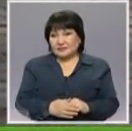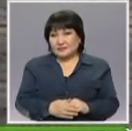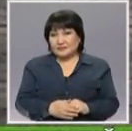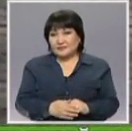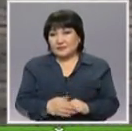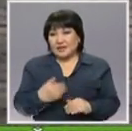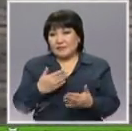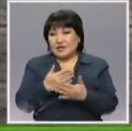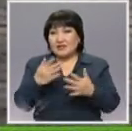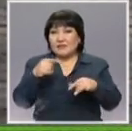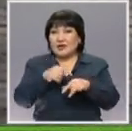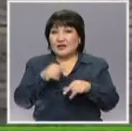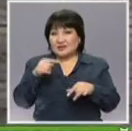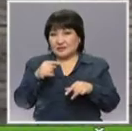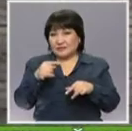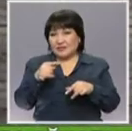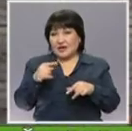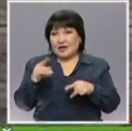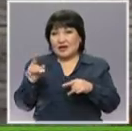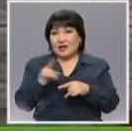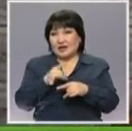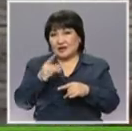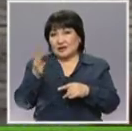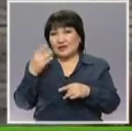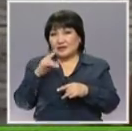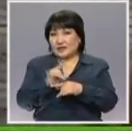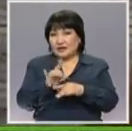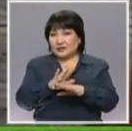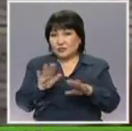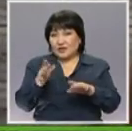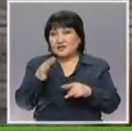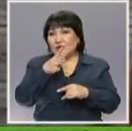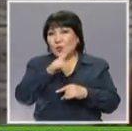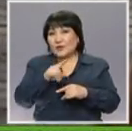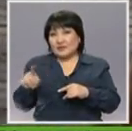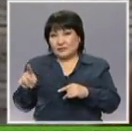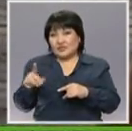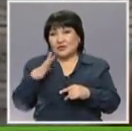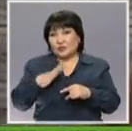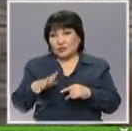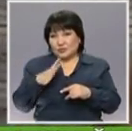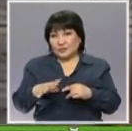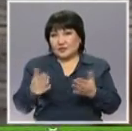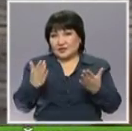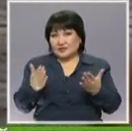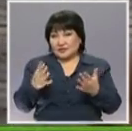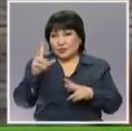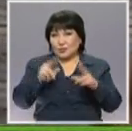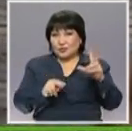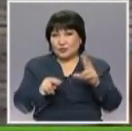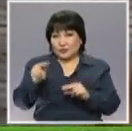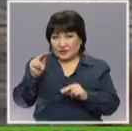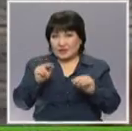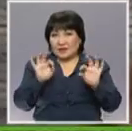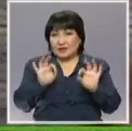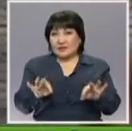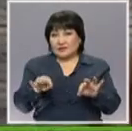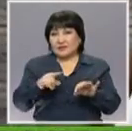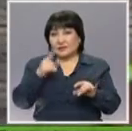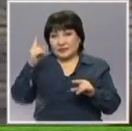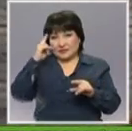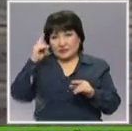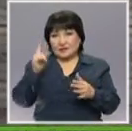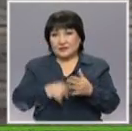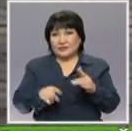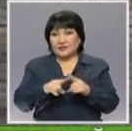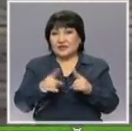оправдались. Мені сенімім алдаған жоқ, қанша уақыттан бері күтіп келген едік. Енді осы жолы үмітіміз ақталады деп сенемін. Біз әлі үйдің сыртқы